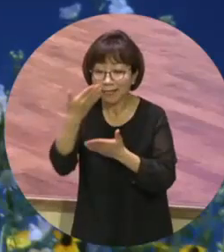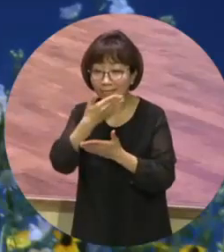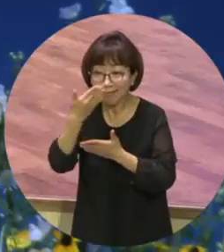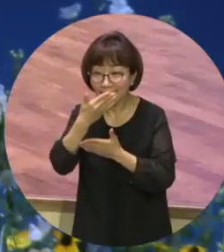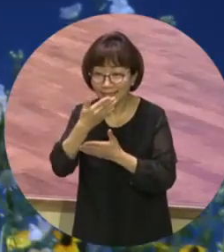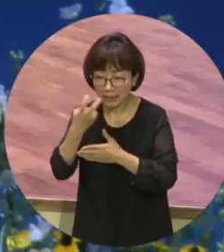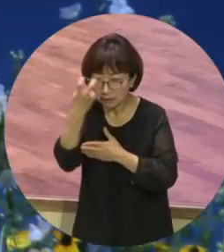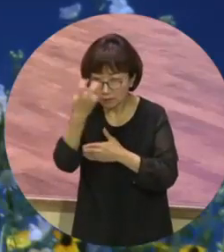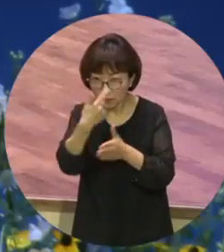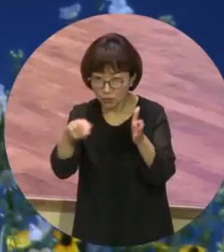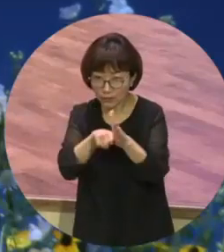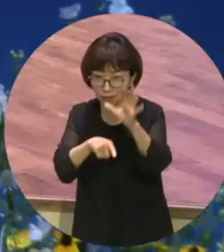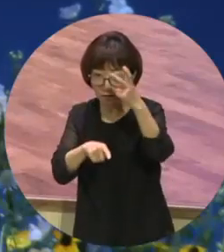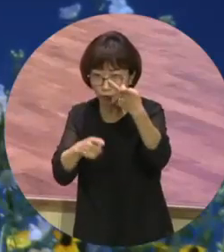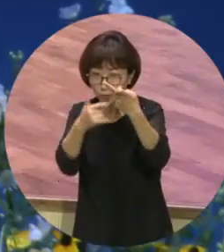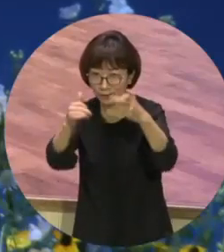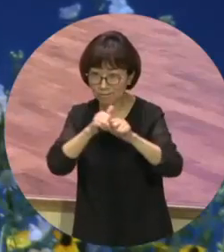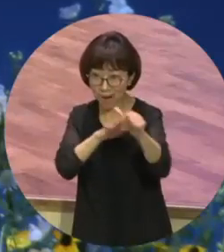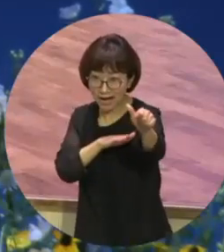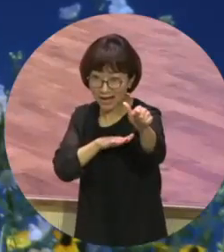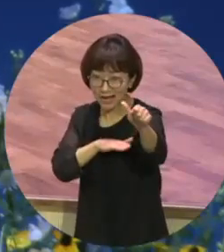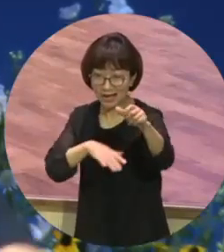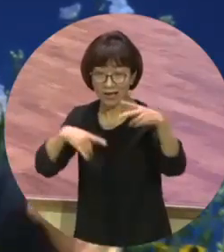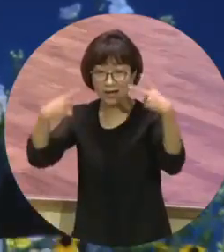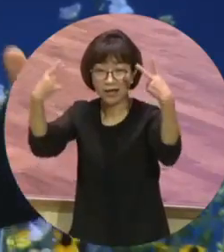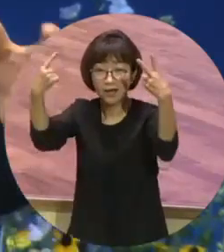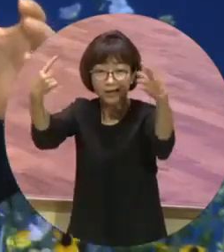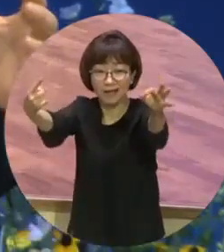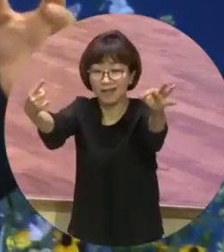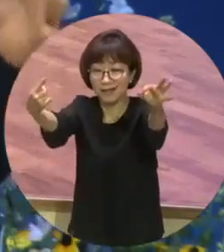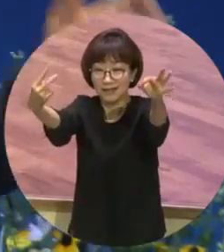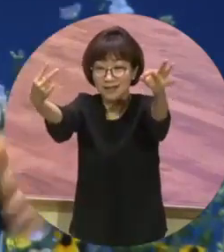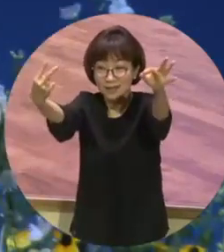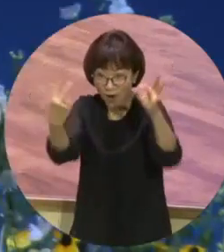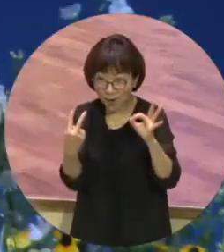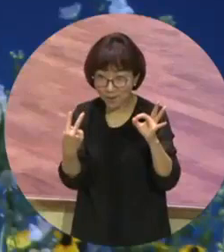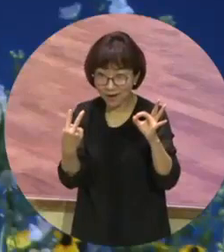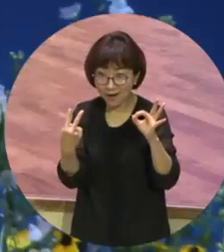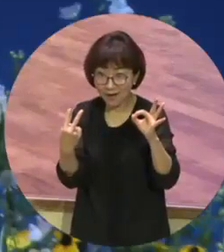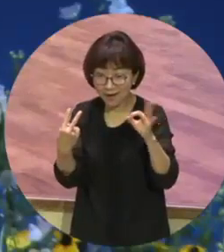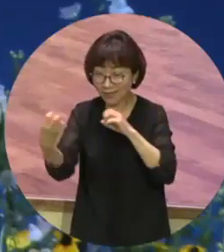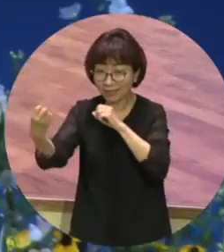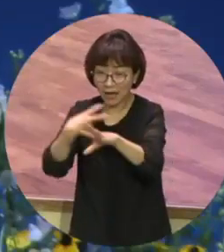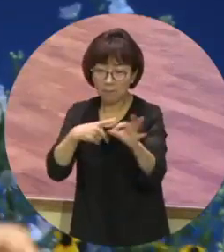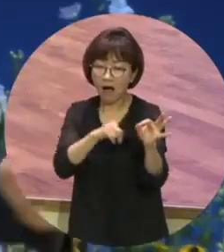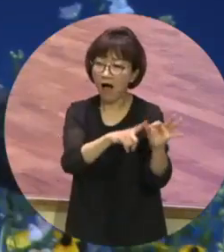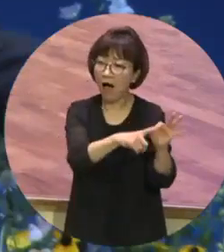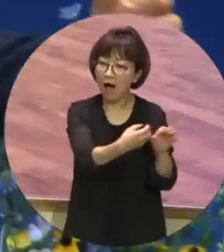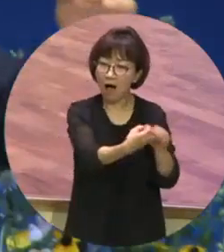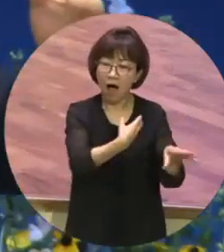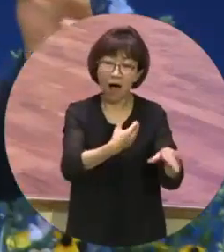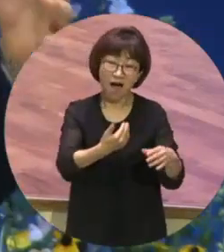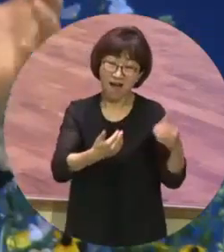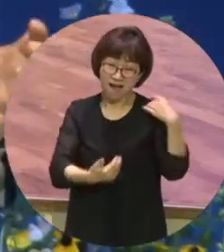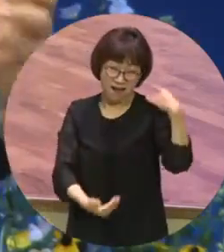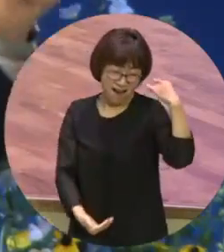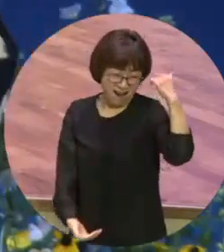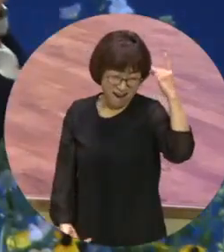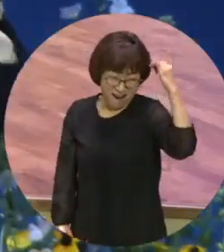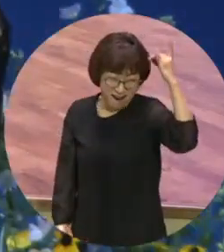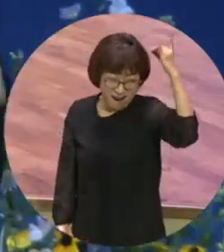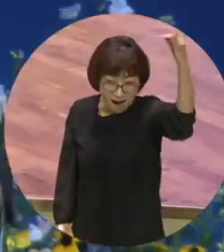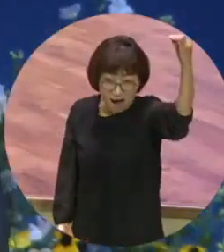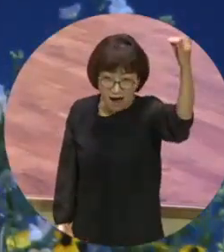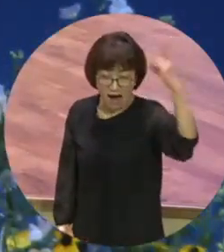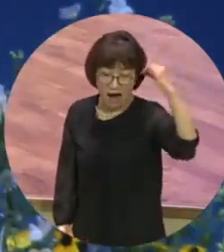보냈는데 10명 정탐꾼을 볼 때는 아낙 자손들은 어마어마한 기골이 장대하고 그게 막 엄청난 과일 하나만 해도